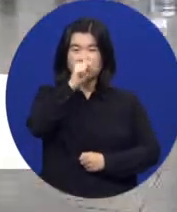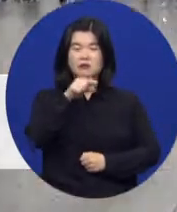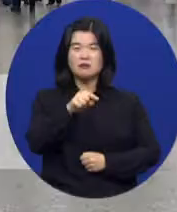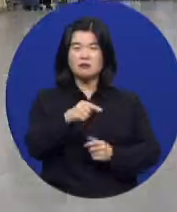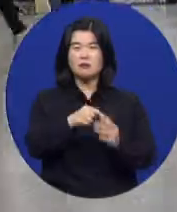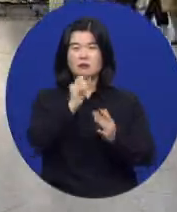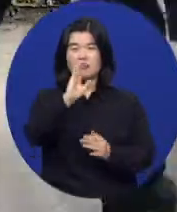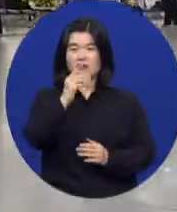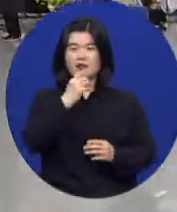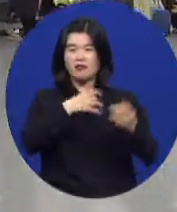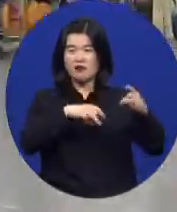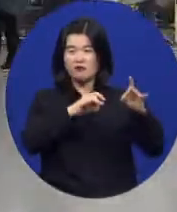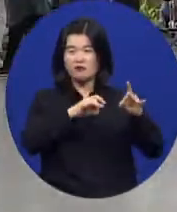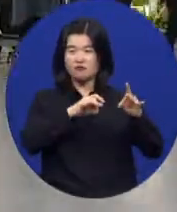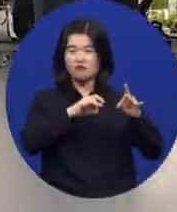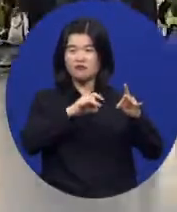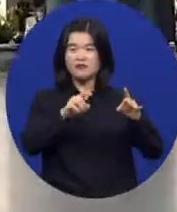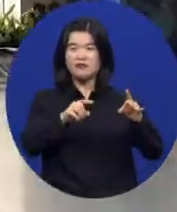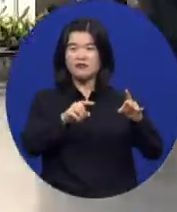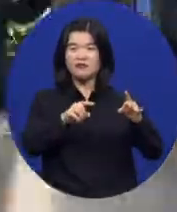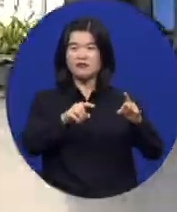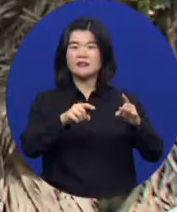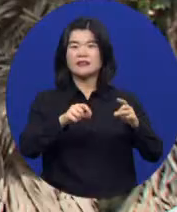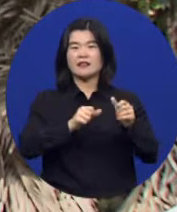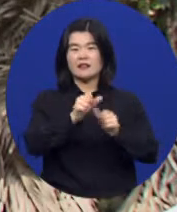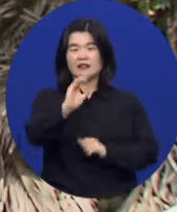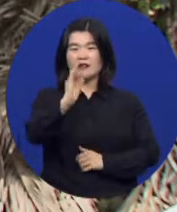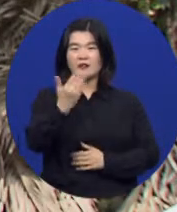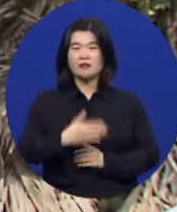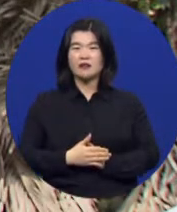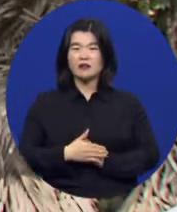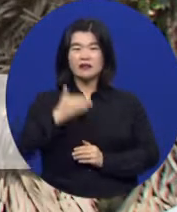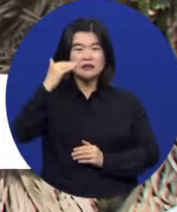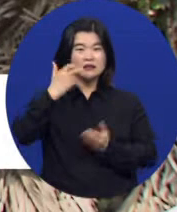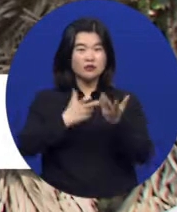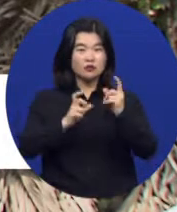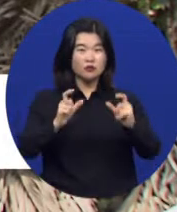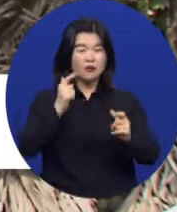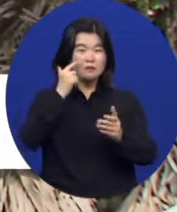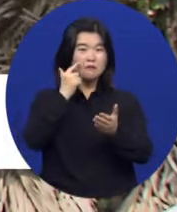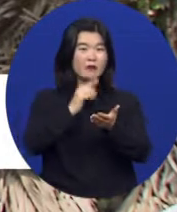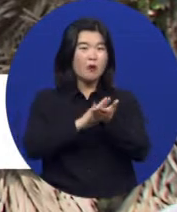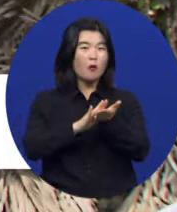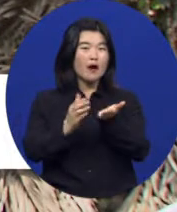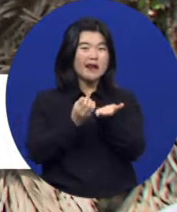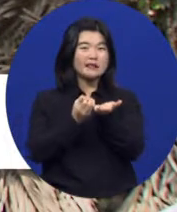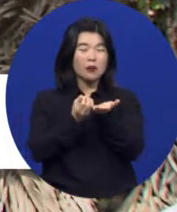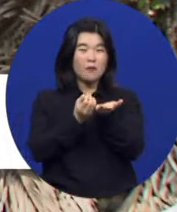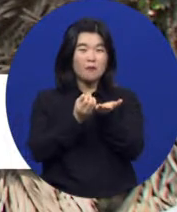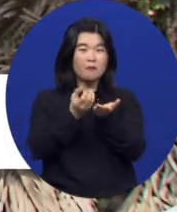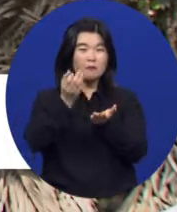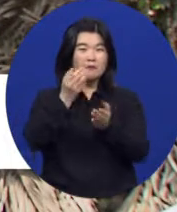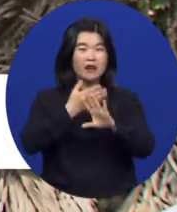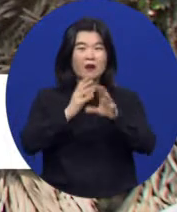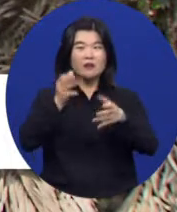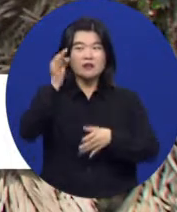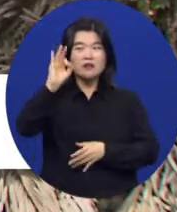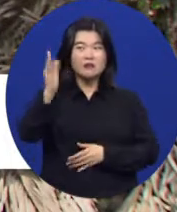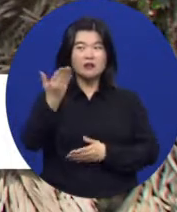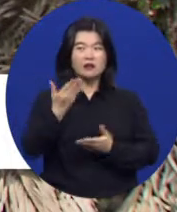꼽혀 태국 치앙마이를 누르고 선정됐습니다. 제주가 평화의 섬으로 선포돼서 대외적으로 인정을 받았다는